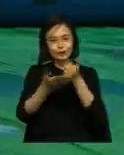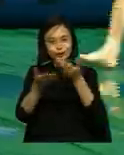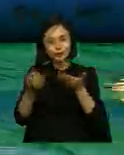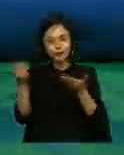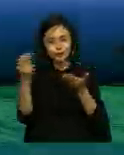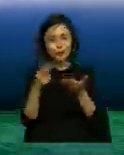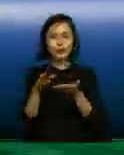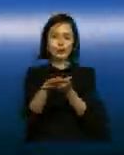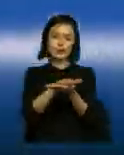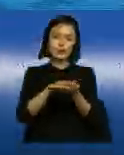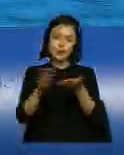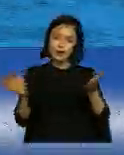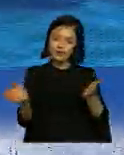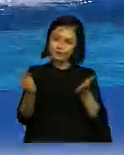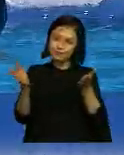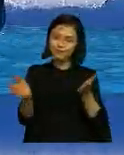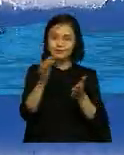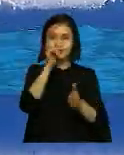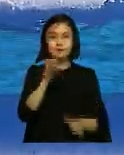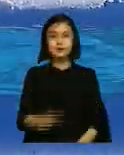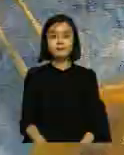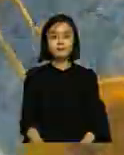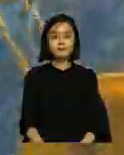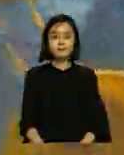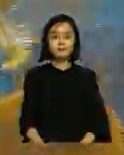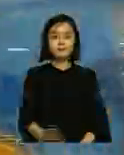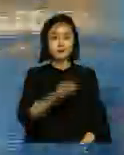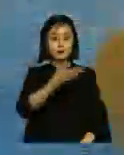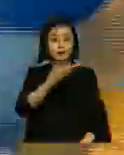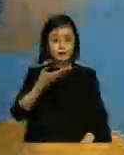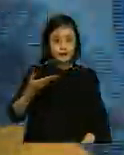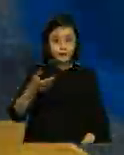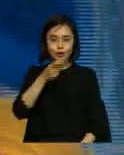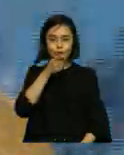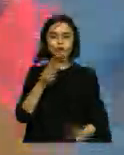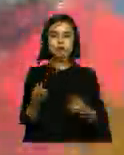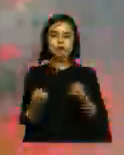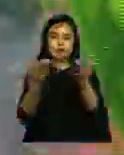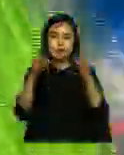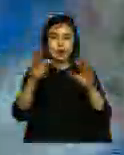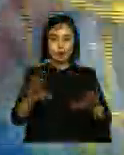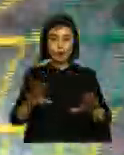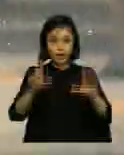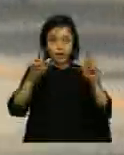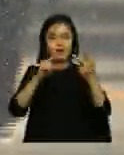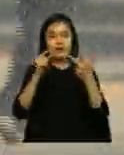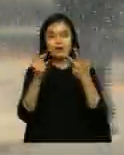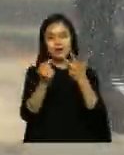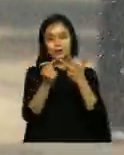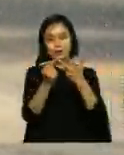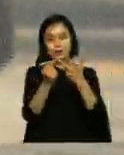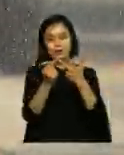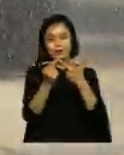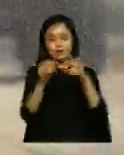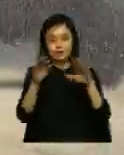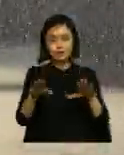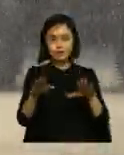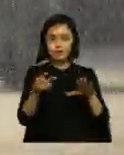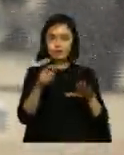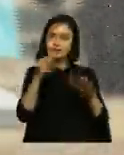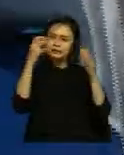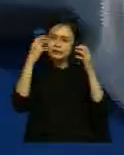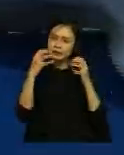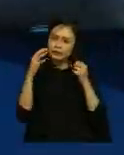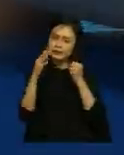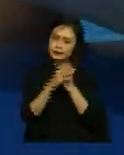마음에서. 올해로 7번째를 맞는 양평 물축제. 폭염과 가뭄으로 행사 일부가 축소됐지만 현장을